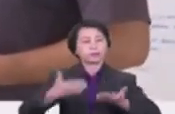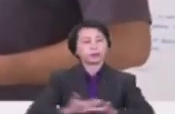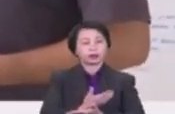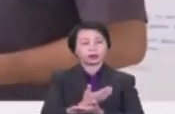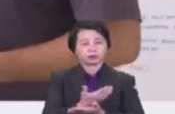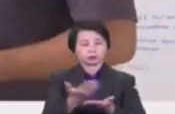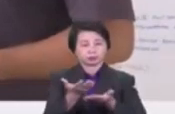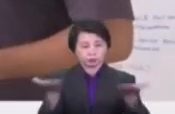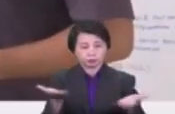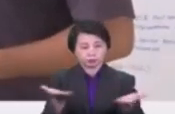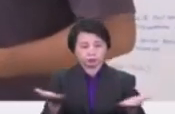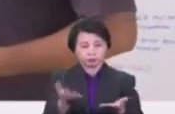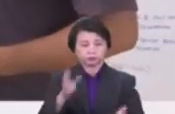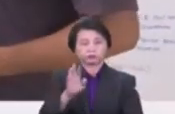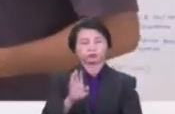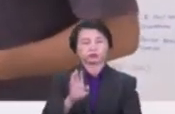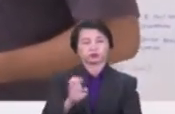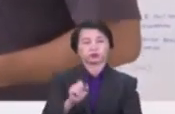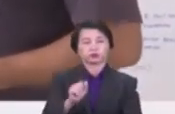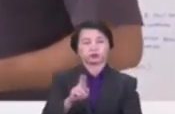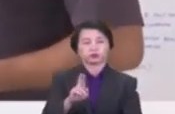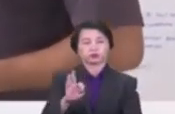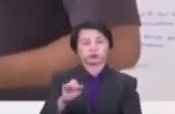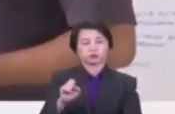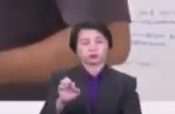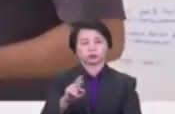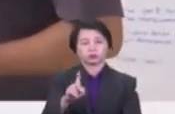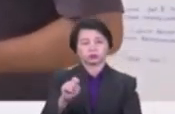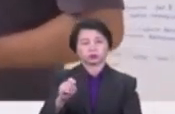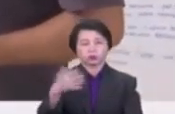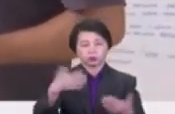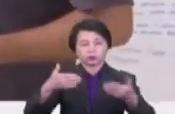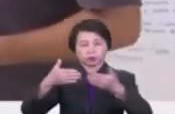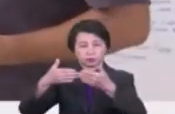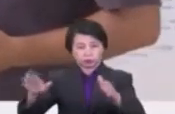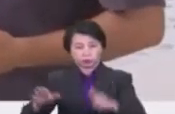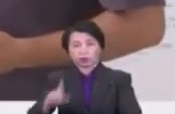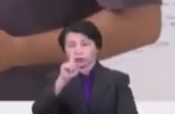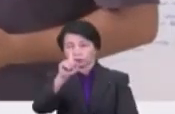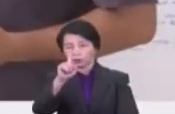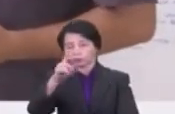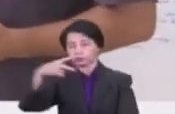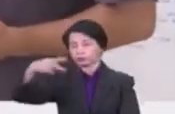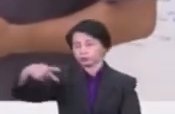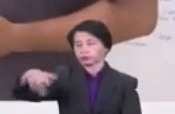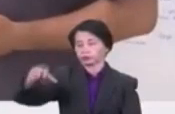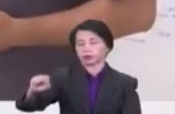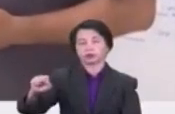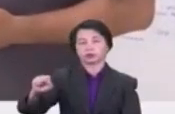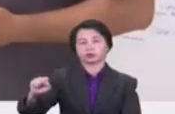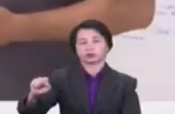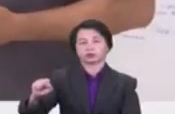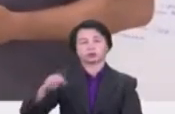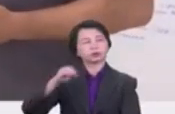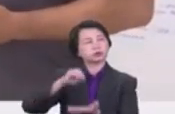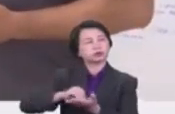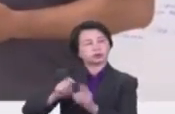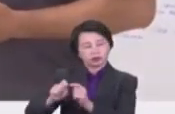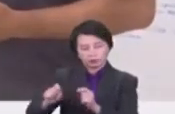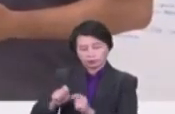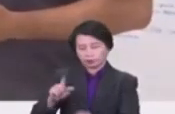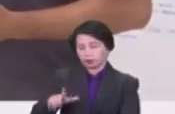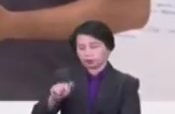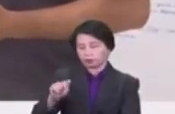Beaufort, kita telah membuka secara rasmi satu pusat pemindahan sementara iaitu di PPS Lagun yang